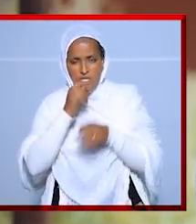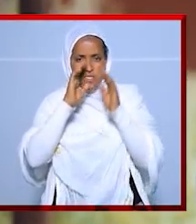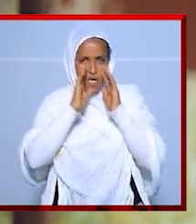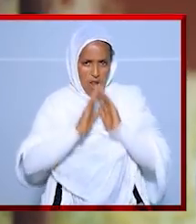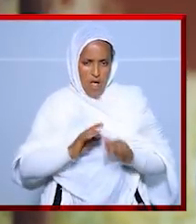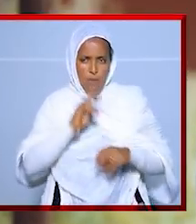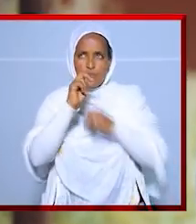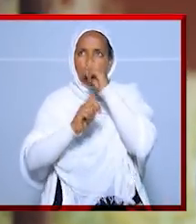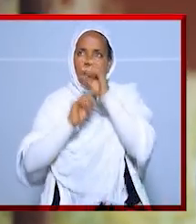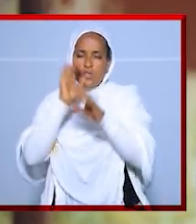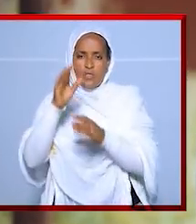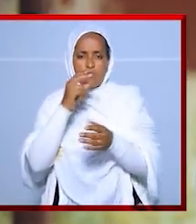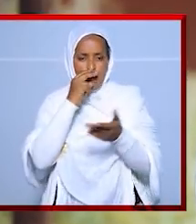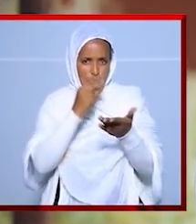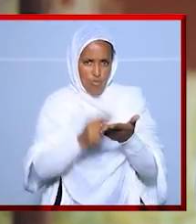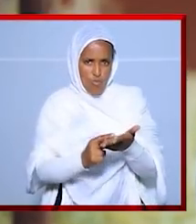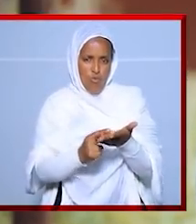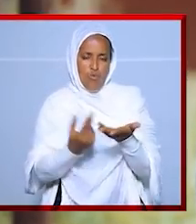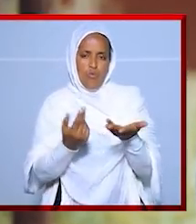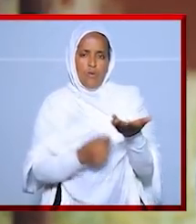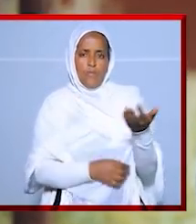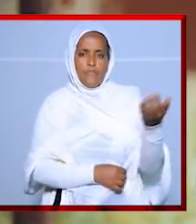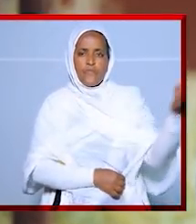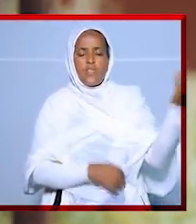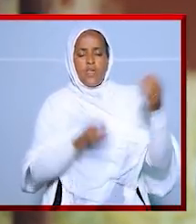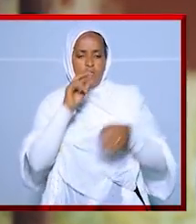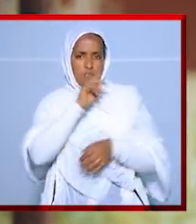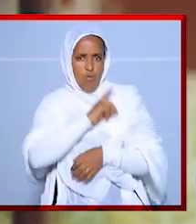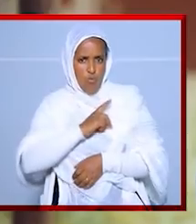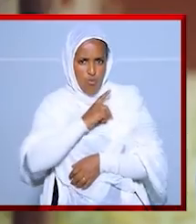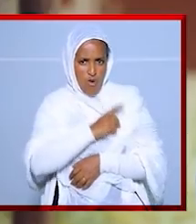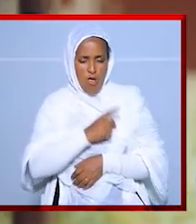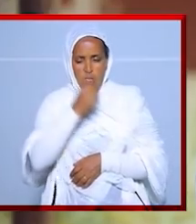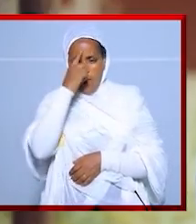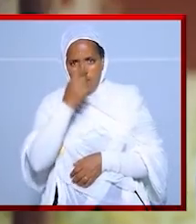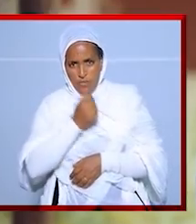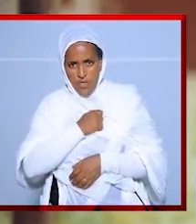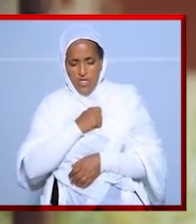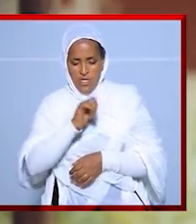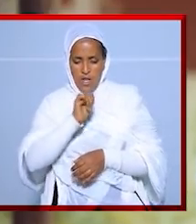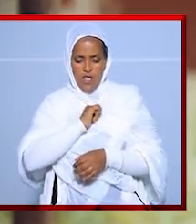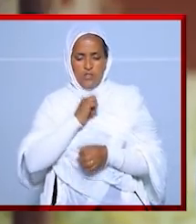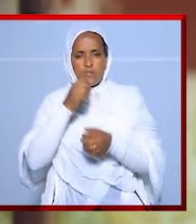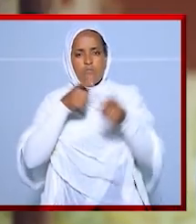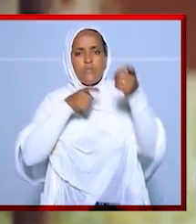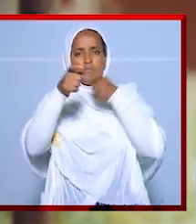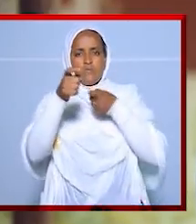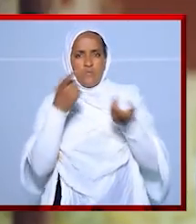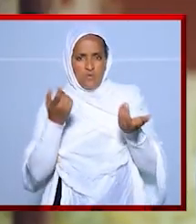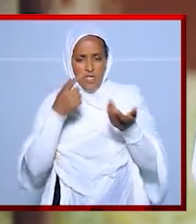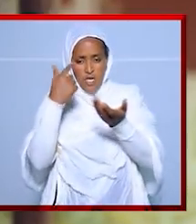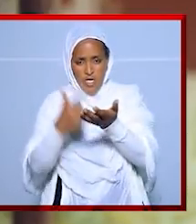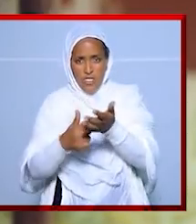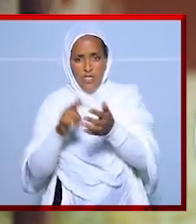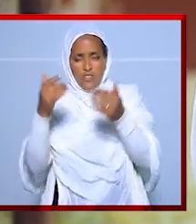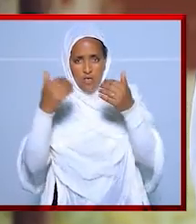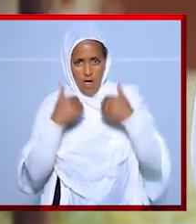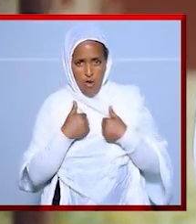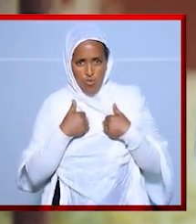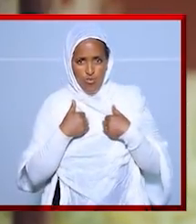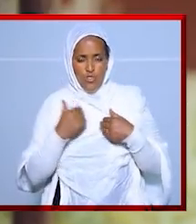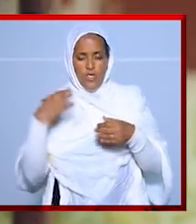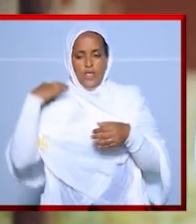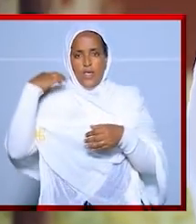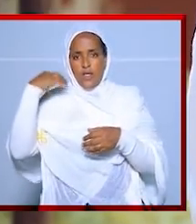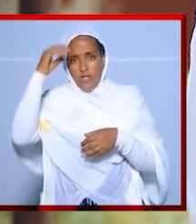ትዕግስት፣ ሰላም፣ ቸርነት፣ በጎነት፣ የዋህነት፣ እምነት፣ ራስን መግዛት ናቸው። እነዚህ